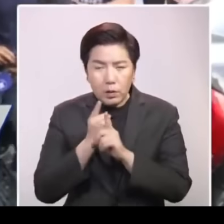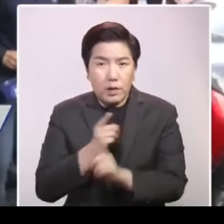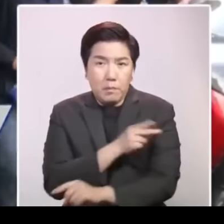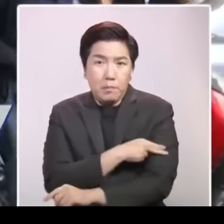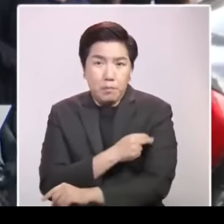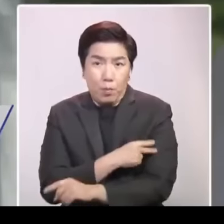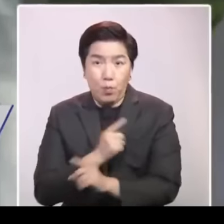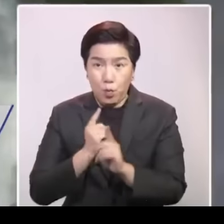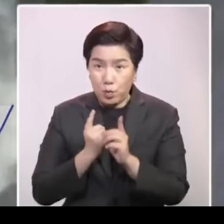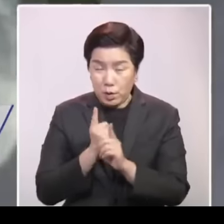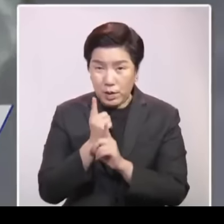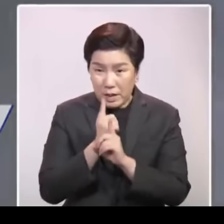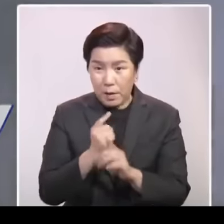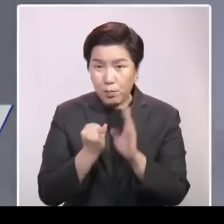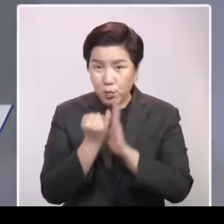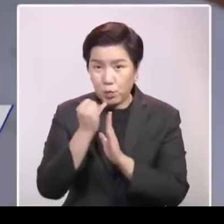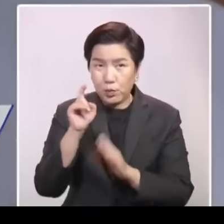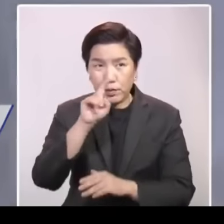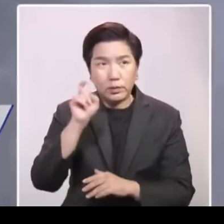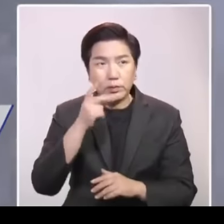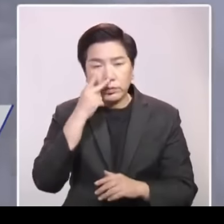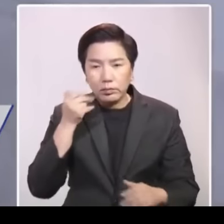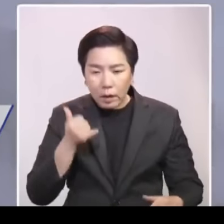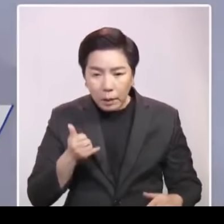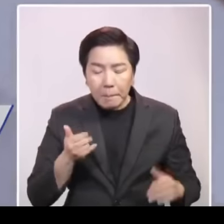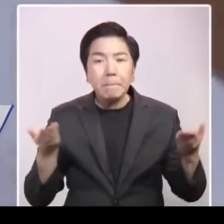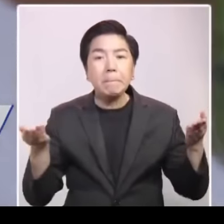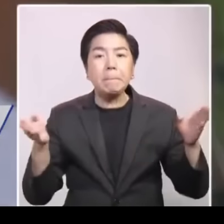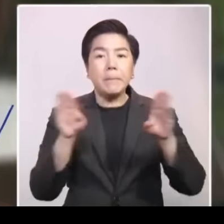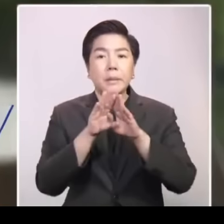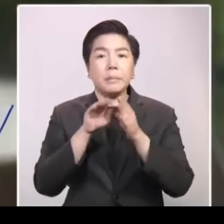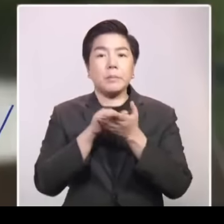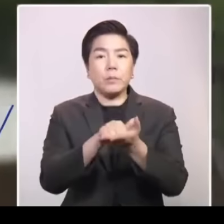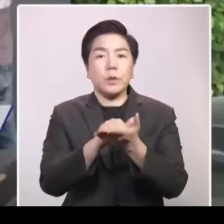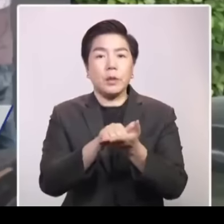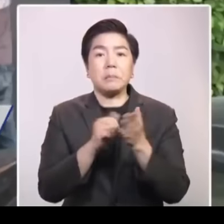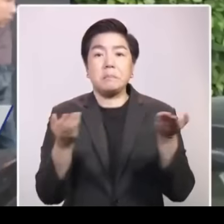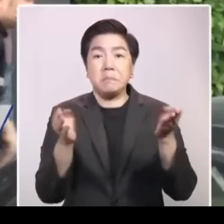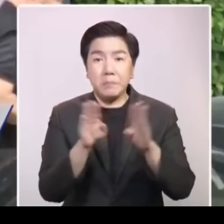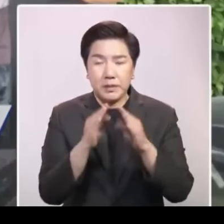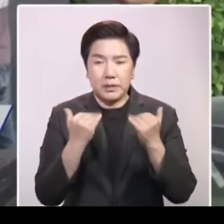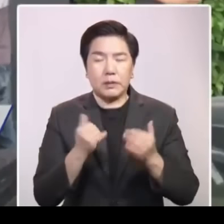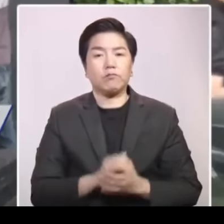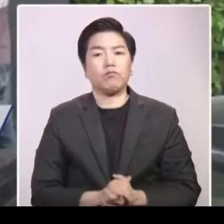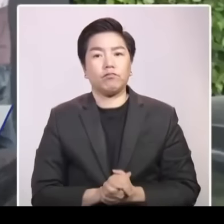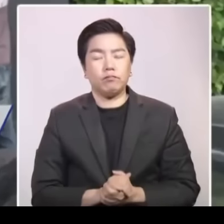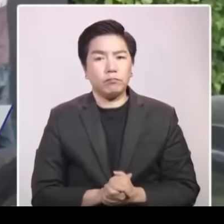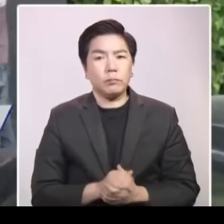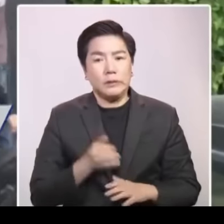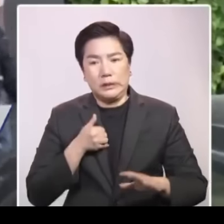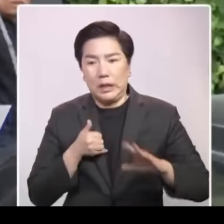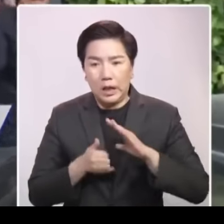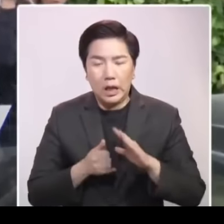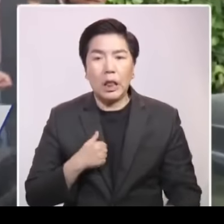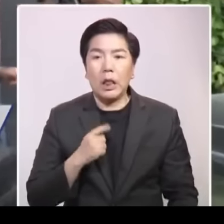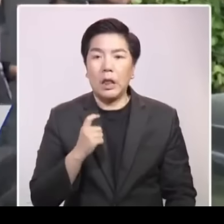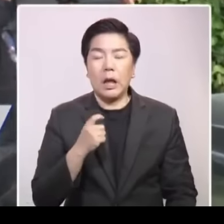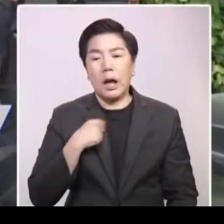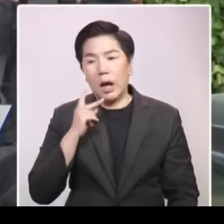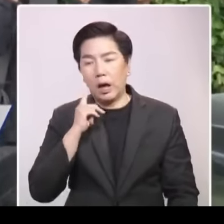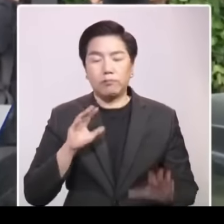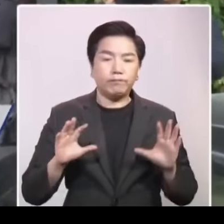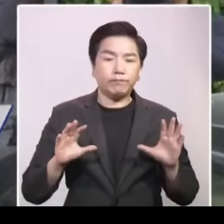แพทย์หรือเปล่าแต่พอมาถึงปุ๊บนี่ค่ะปิดบิให้บริการนะคะก็เข้าไปไม่ได้สื่อ